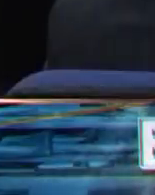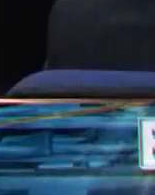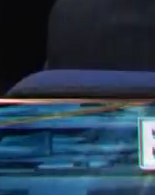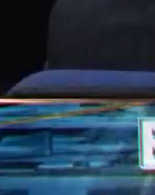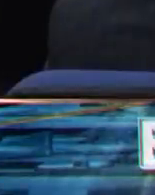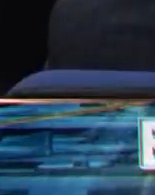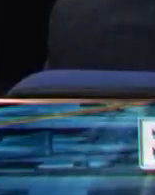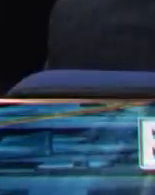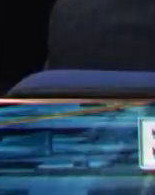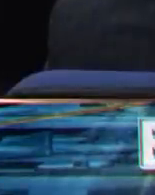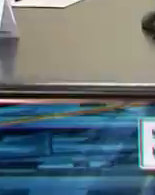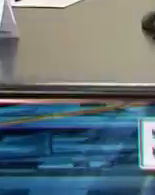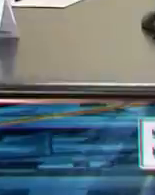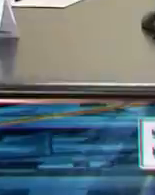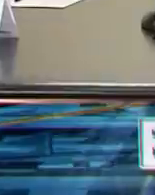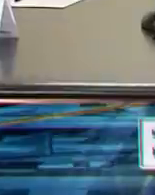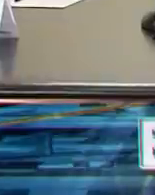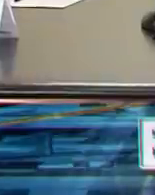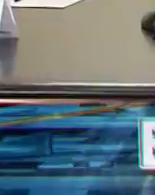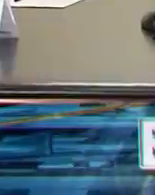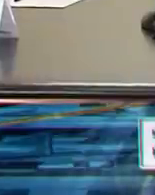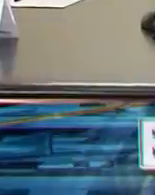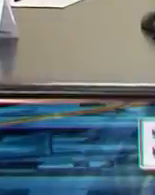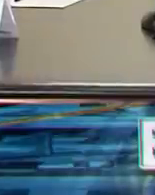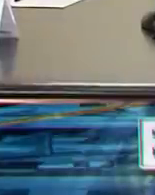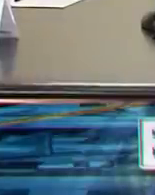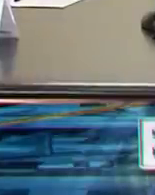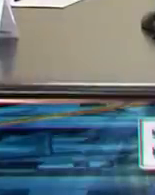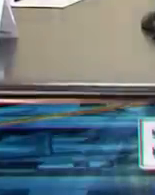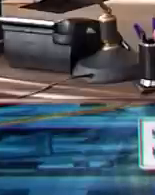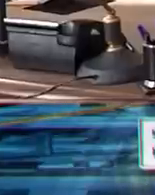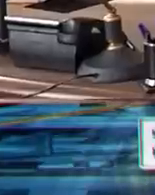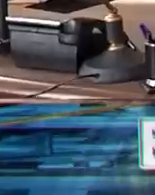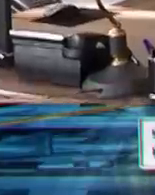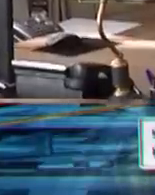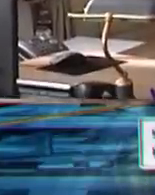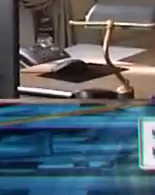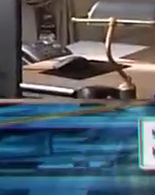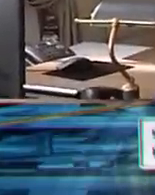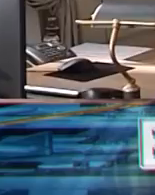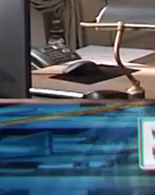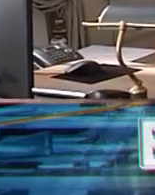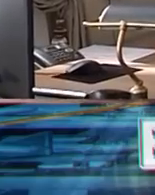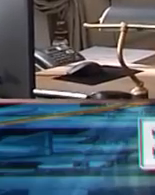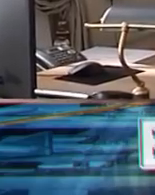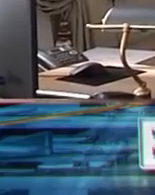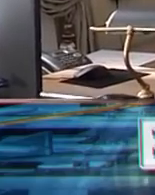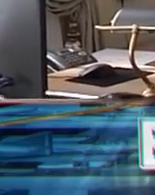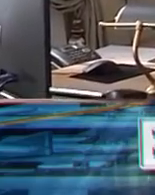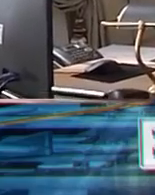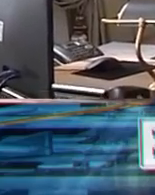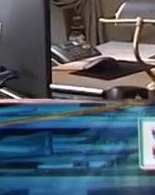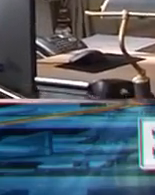Кадрлық ауыс-түйіс. Бүгін облыс әкімі Амандық Ғаббасұлының өкімімен Қапшағай қаласының әкімі ауысты. Өңірлік жетісу әлеуметтік